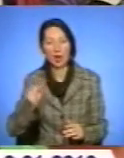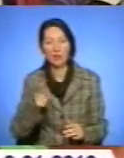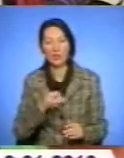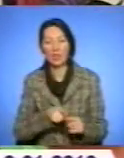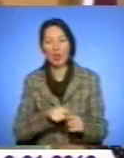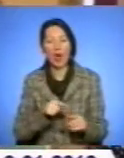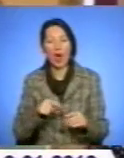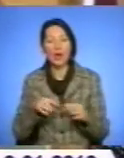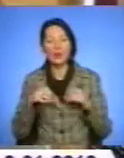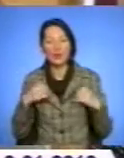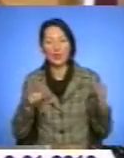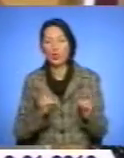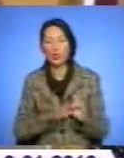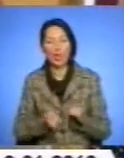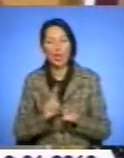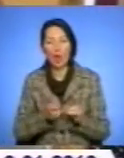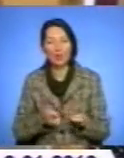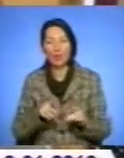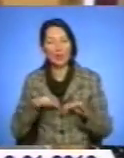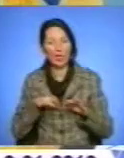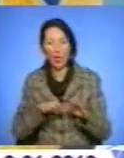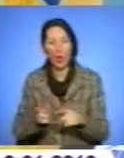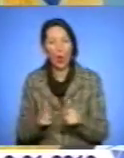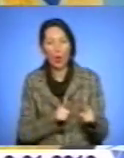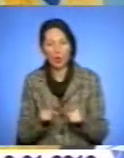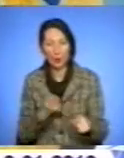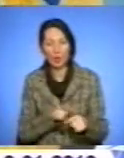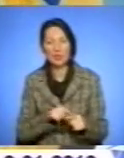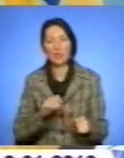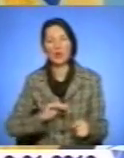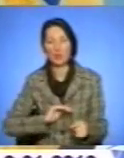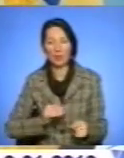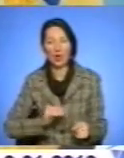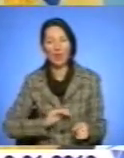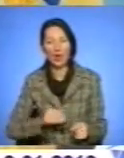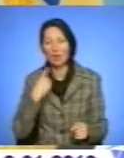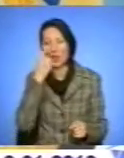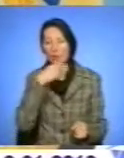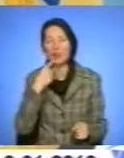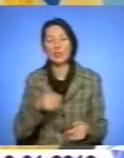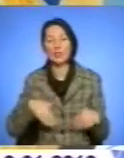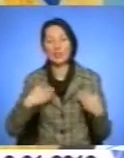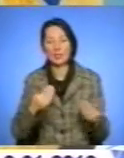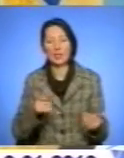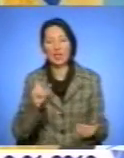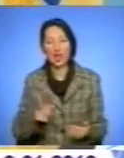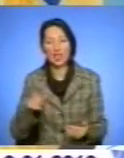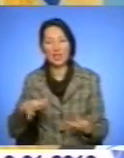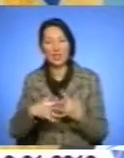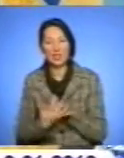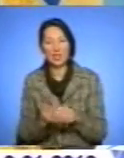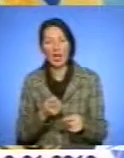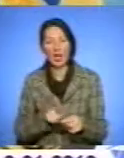немає оргкомітетів, там немає нарад, це приватна ініціатива жителів цього села, яка народилася